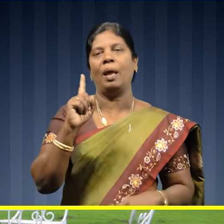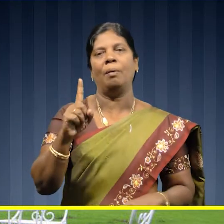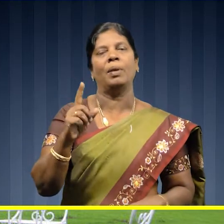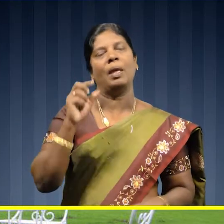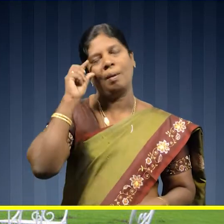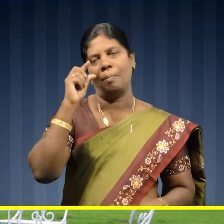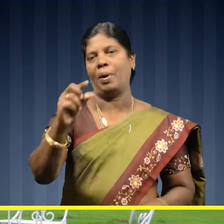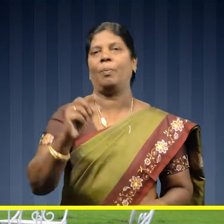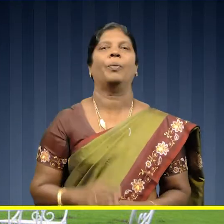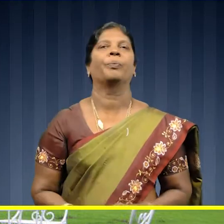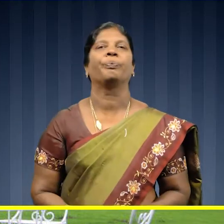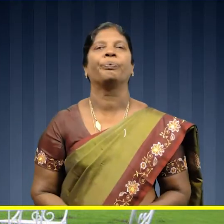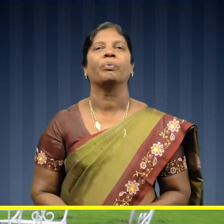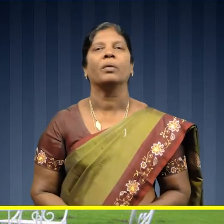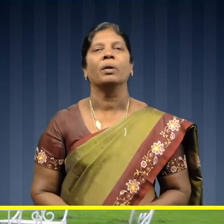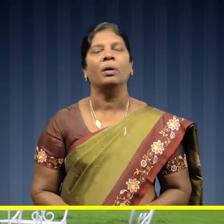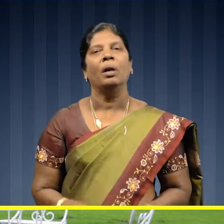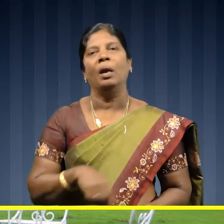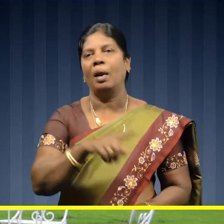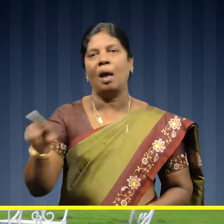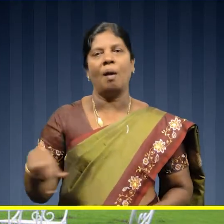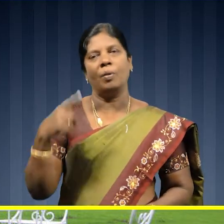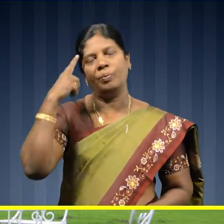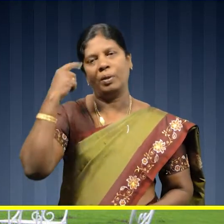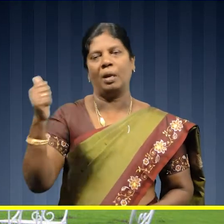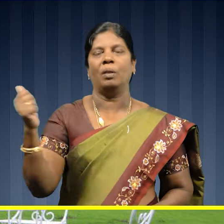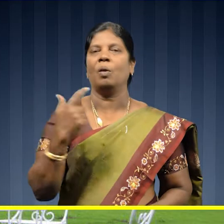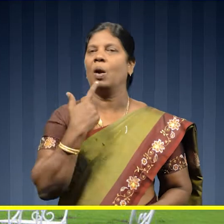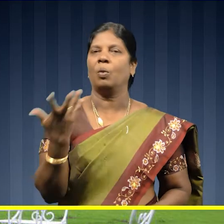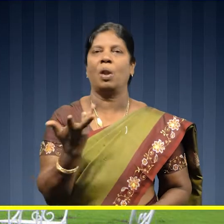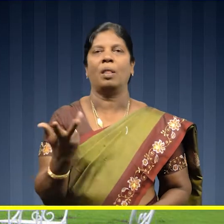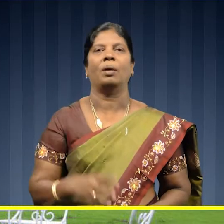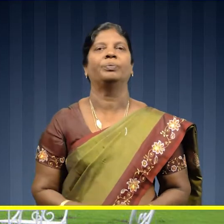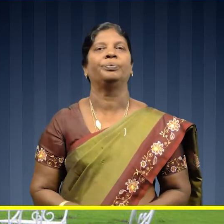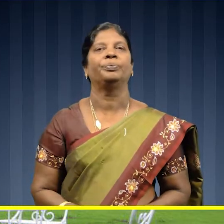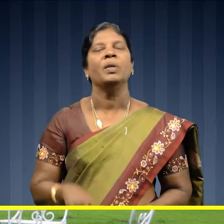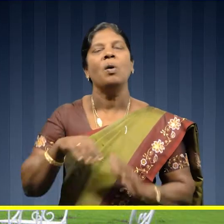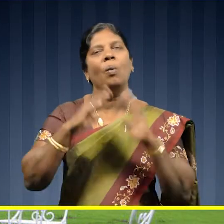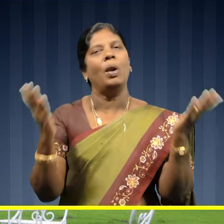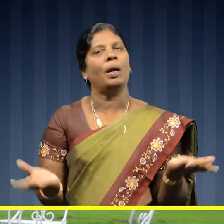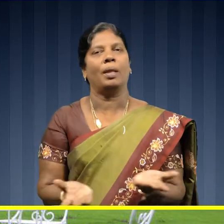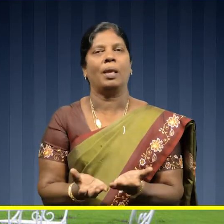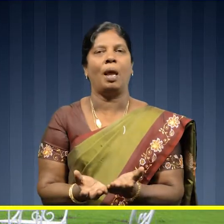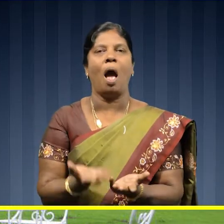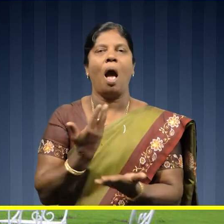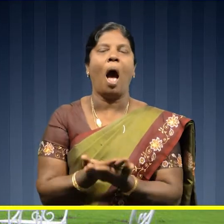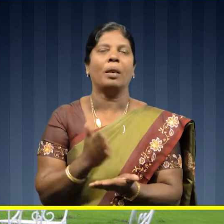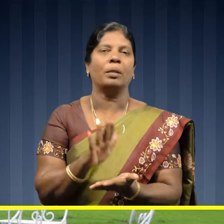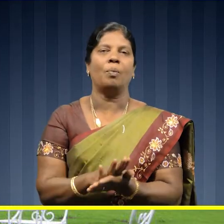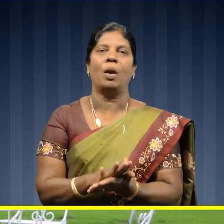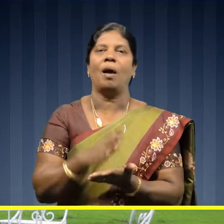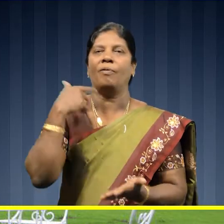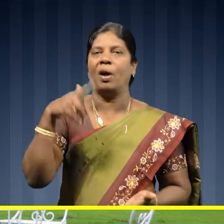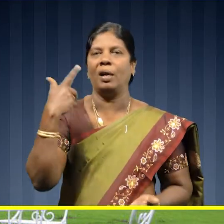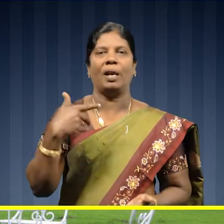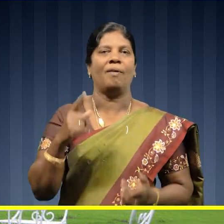என்பதை பற்றி அவர் இங்கே அறிவிக்கிறார். ஏன் அதை நாமும் தெரிந்து கொள்ளக்கூடாது? உலகத்திலே நீங்கள் வாழ்க்கையை ஒரு